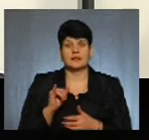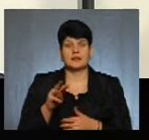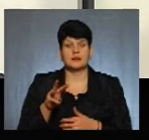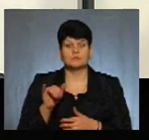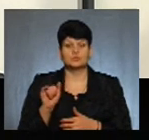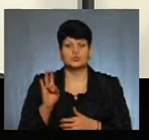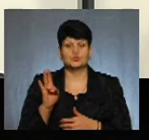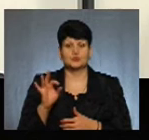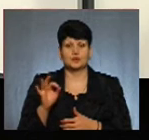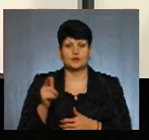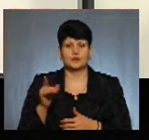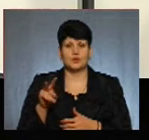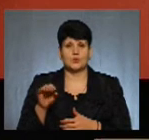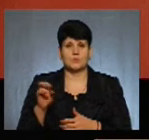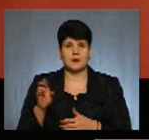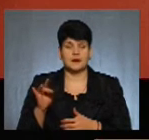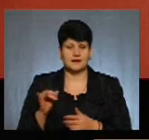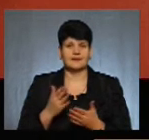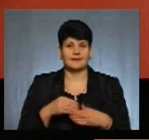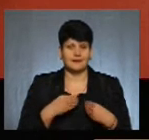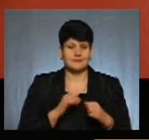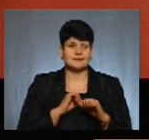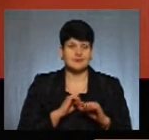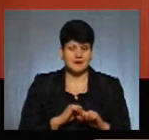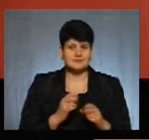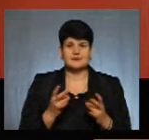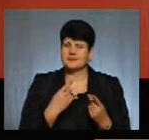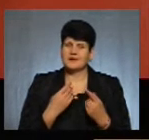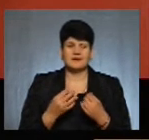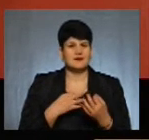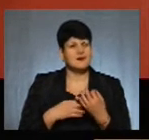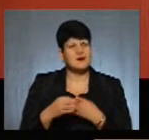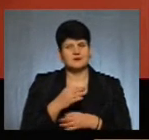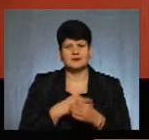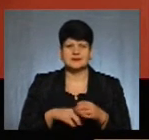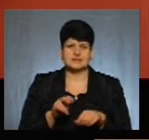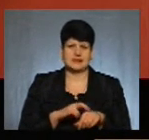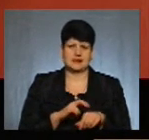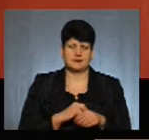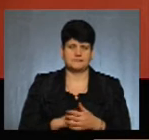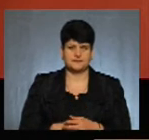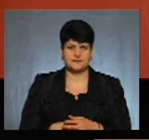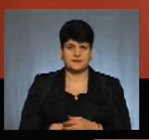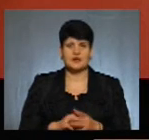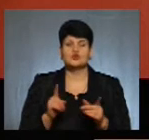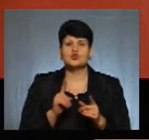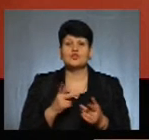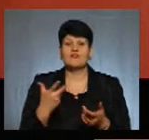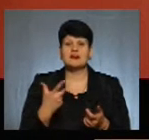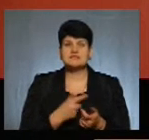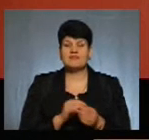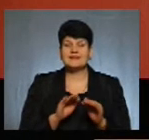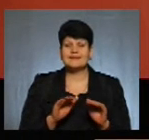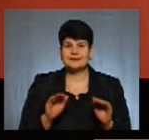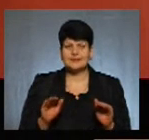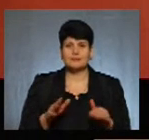імуноглобулін, який дає певний захист. Ну, теж це треба радитись із лікарем лікуючим. От, власне, щодо вакцинування дітей